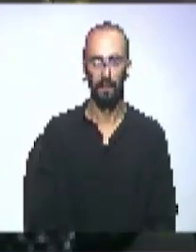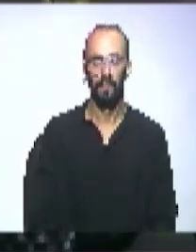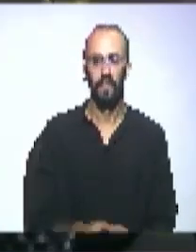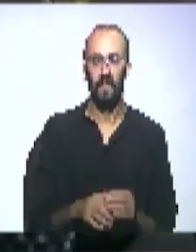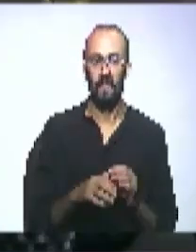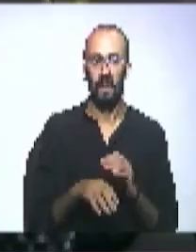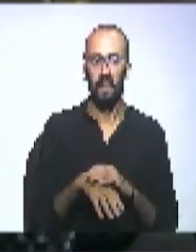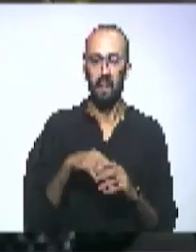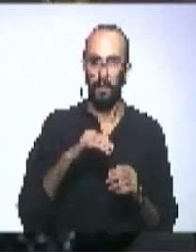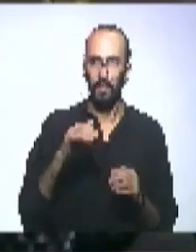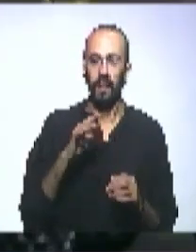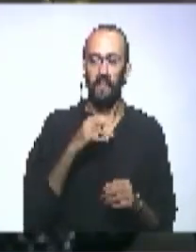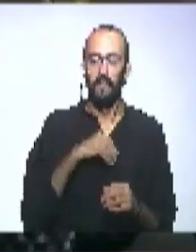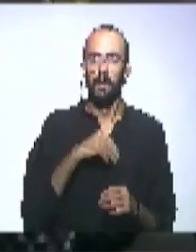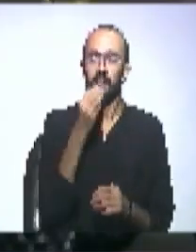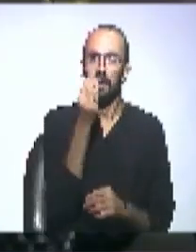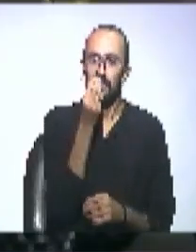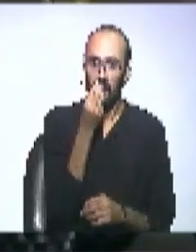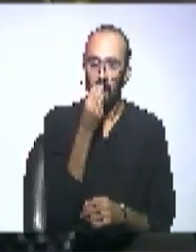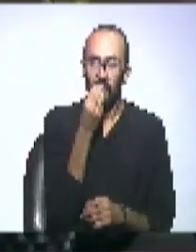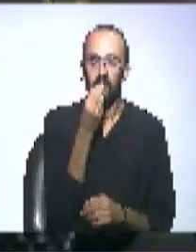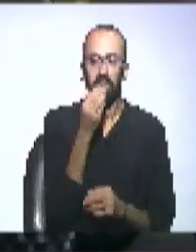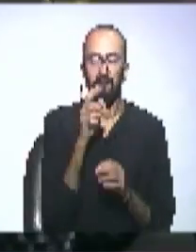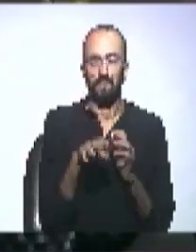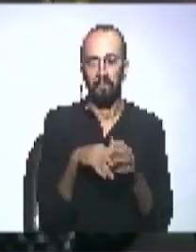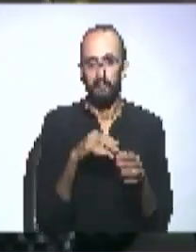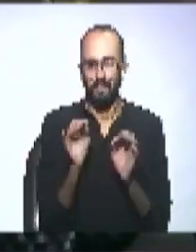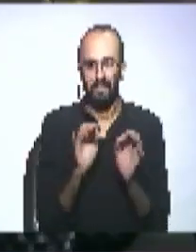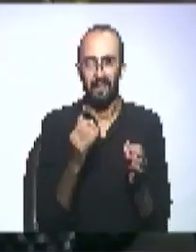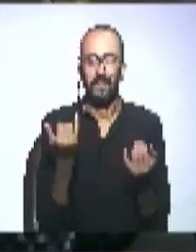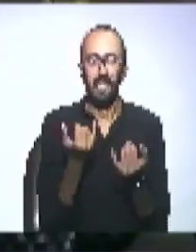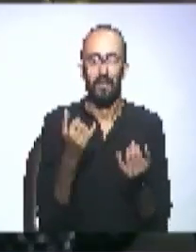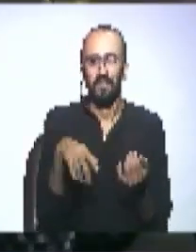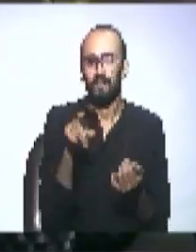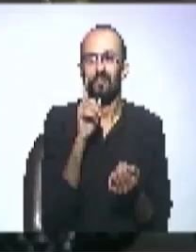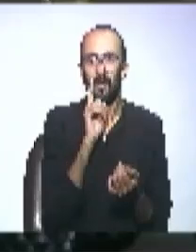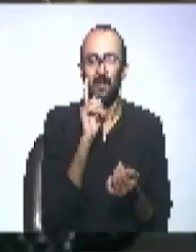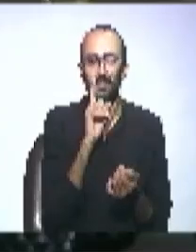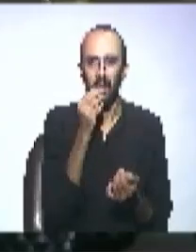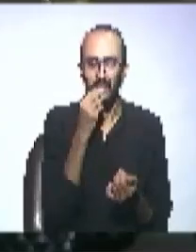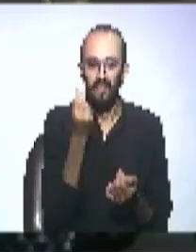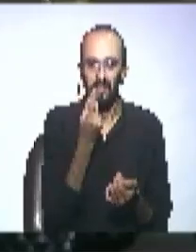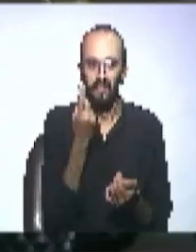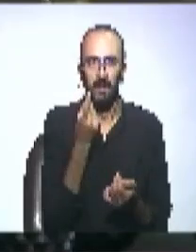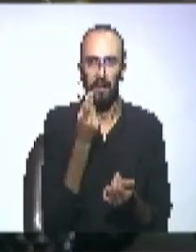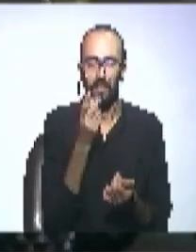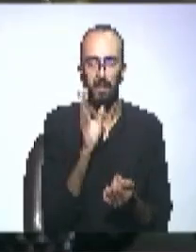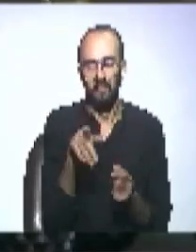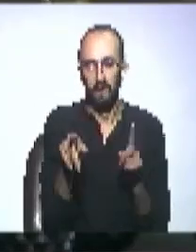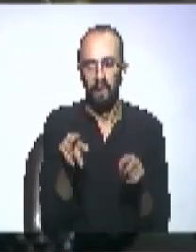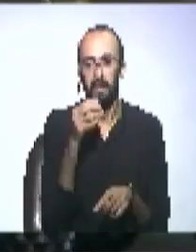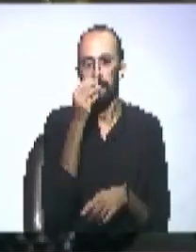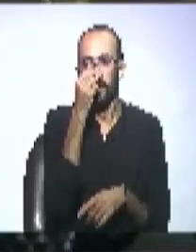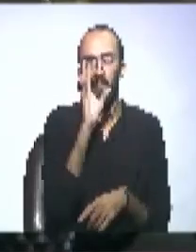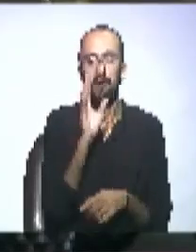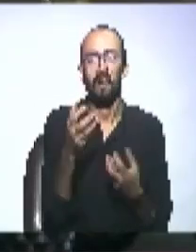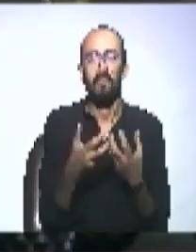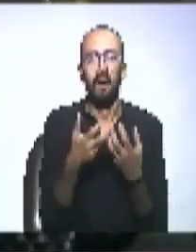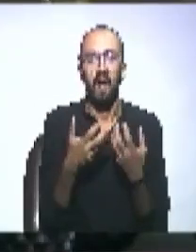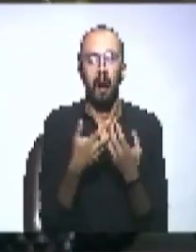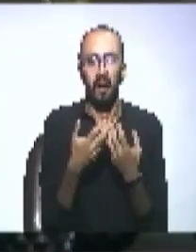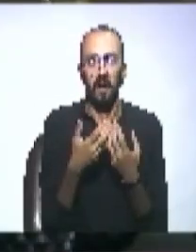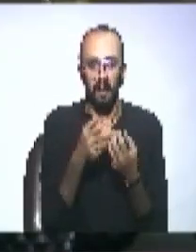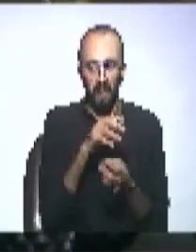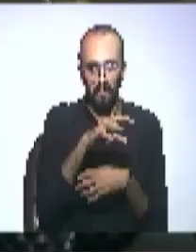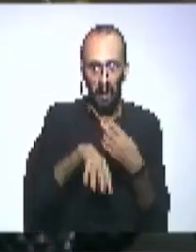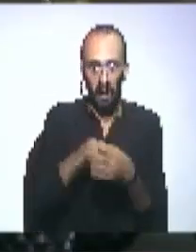عايزين ياكلوها وفي نفس الوقت مش بيرضوا ياكلوها في العادي. يعني مثلا ممكن الولاد ما بتحبش تاكل سلطه، ففي